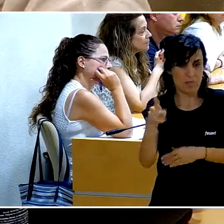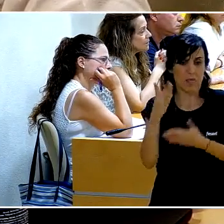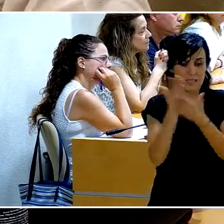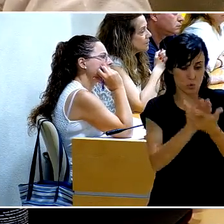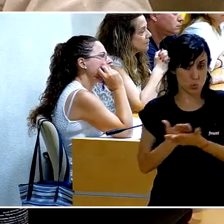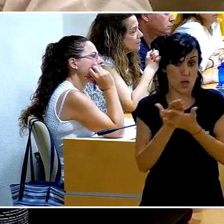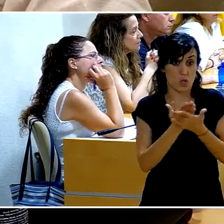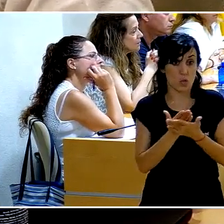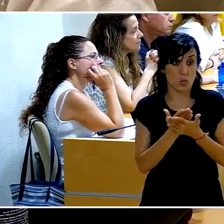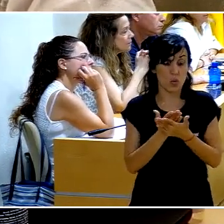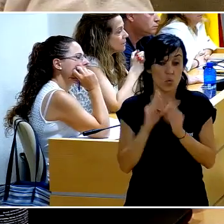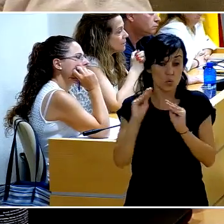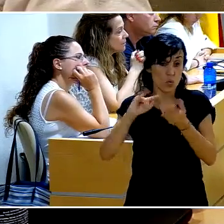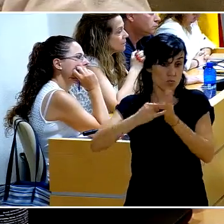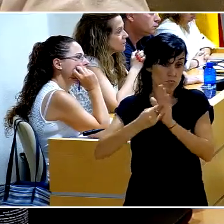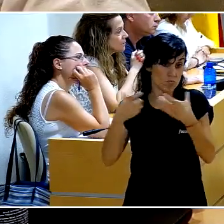estudiant-la des de planificació.